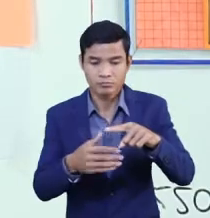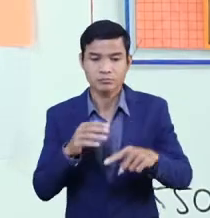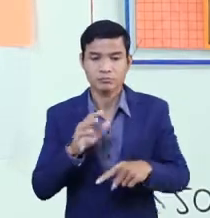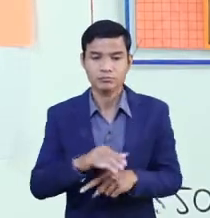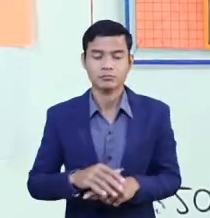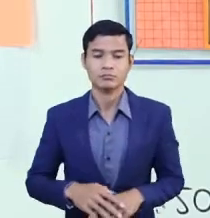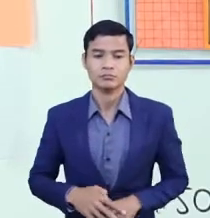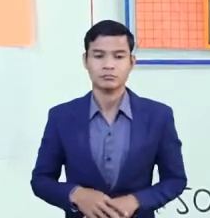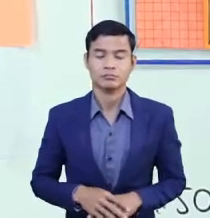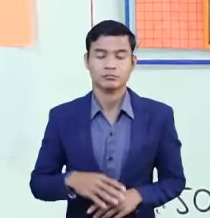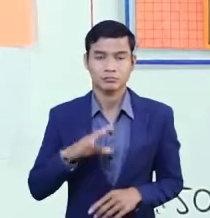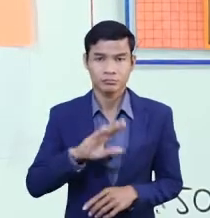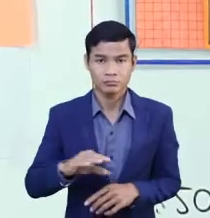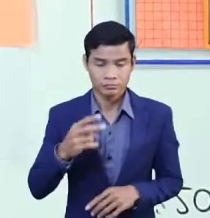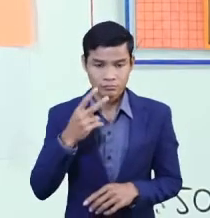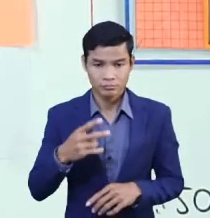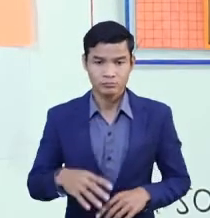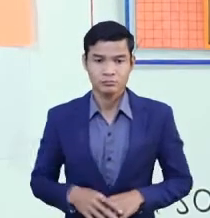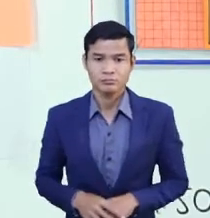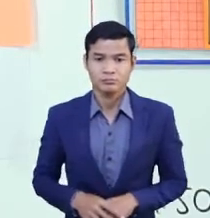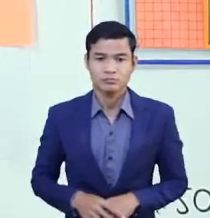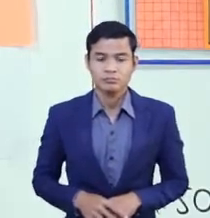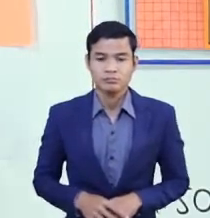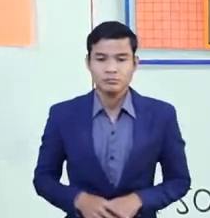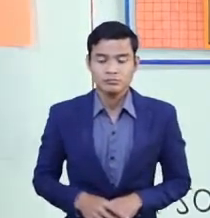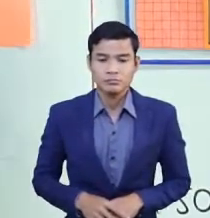ណាកូនចាំមើលទាំងអស់គ្នា